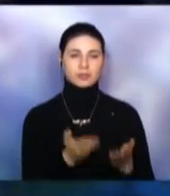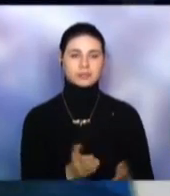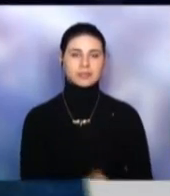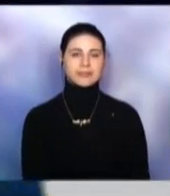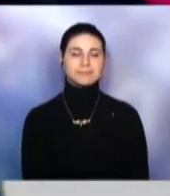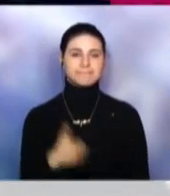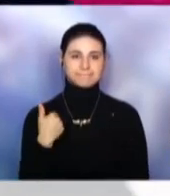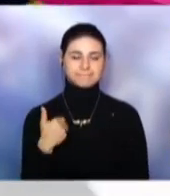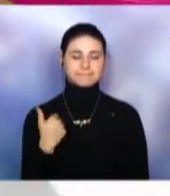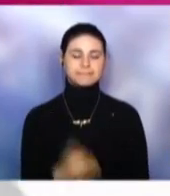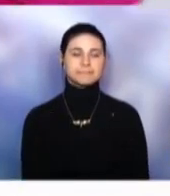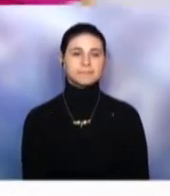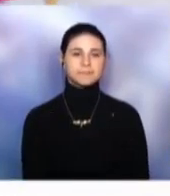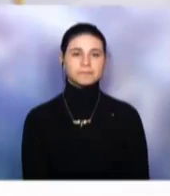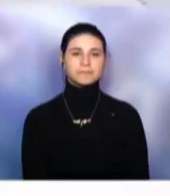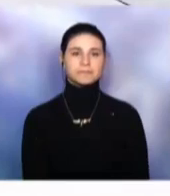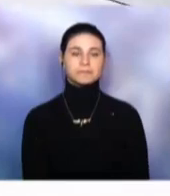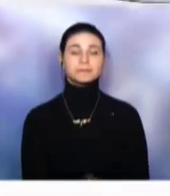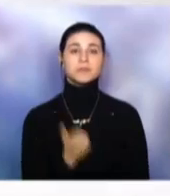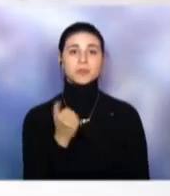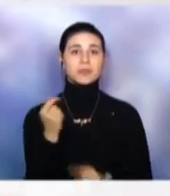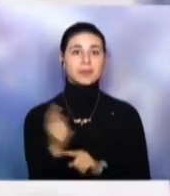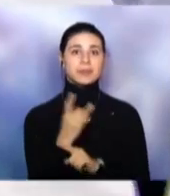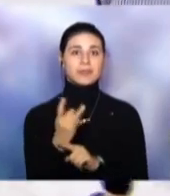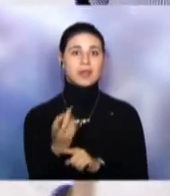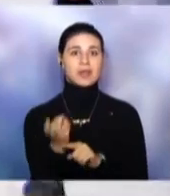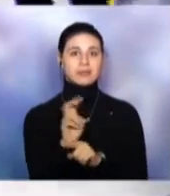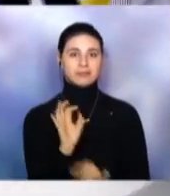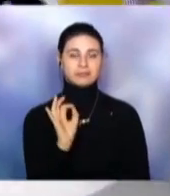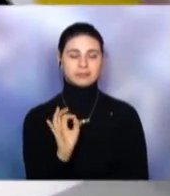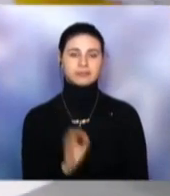სტუდიაში. დილამშვიდობისა ელენე, შენ წელს პირველად ხარ სტუდიაში.